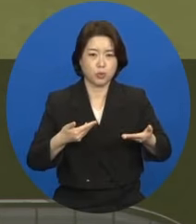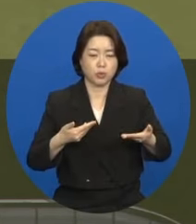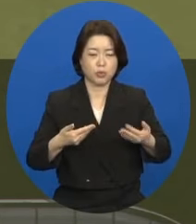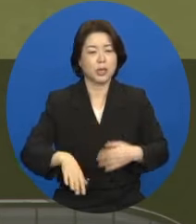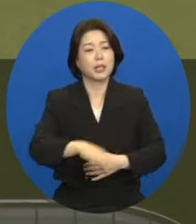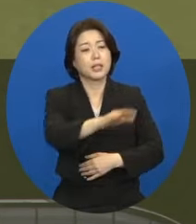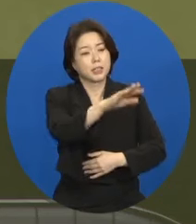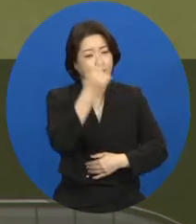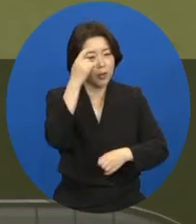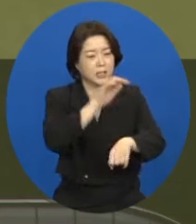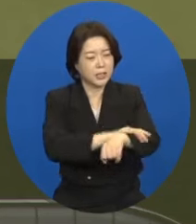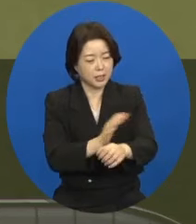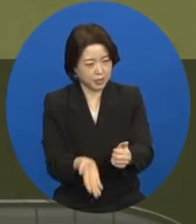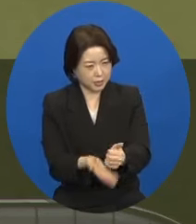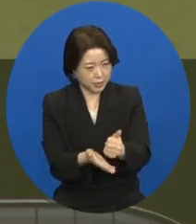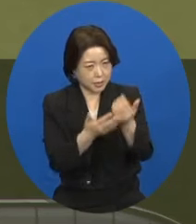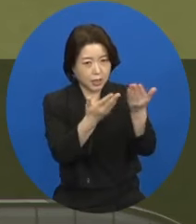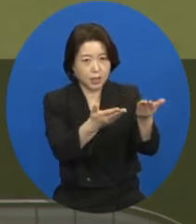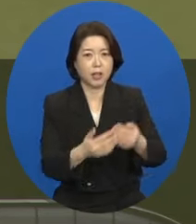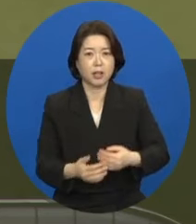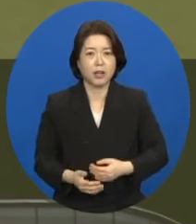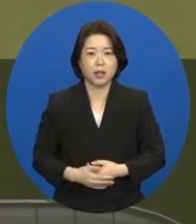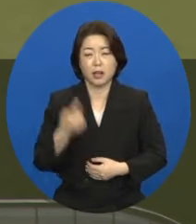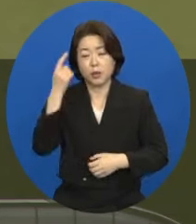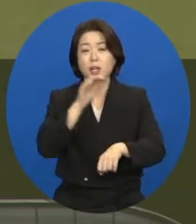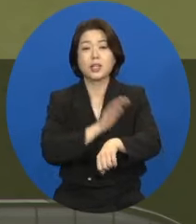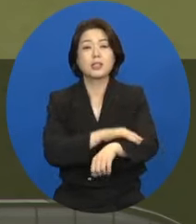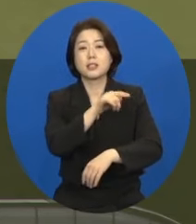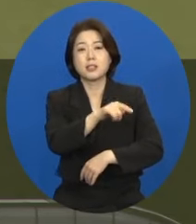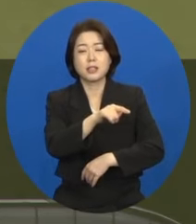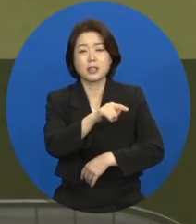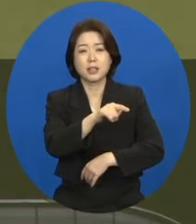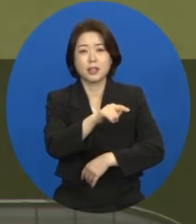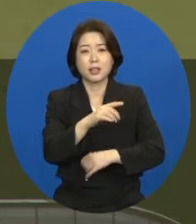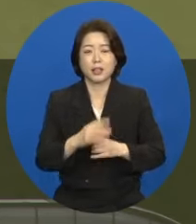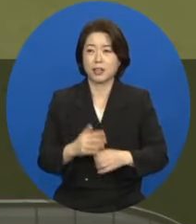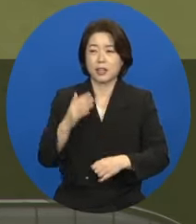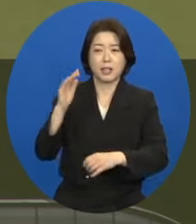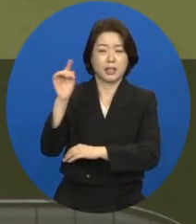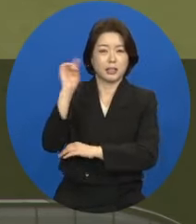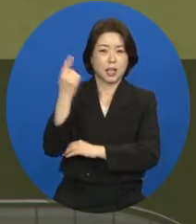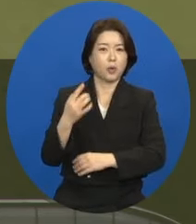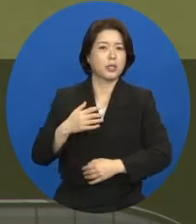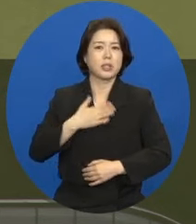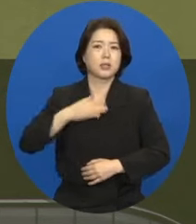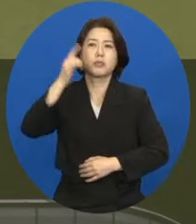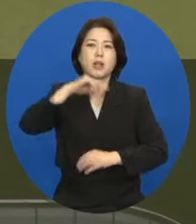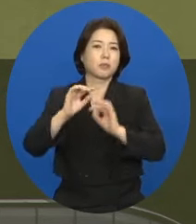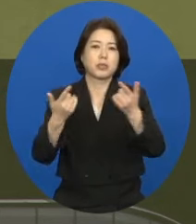지혜를 칭찬할 지며. 왜 지혜라고 했을까요? 다윗이 기분 나쁘지 않게 얘기를 했어요.